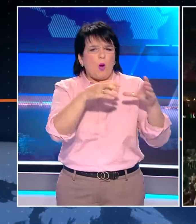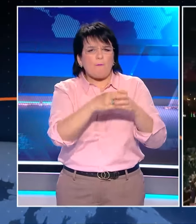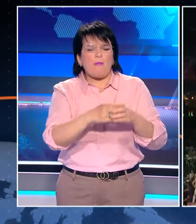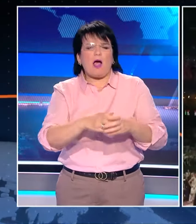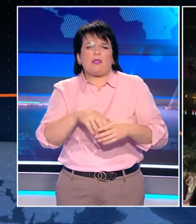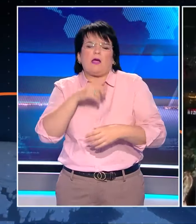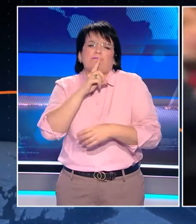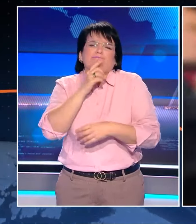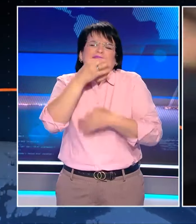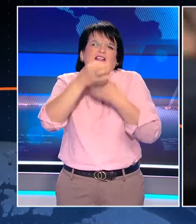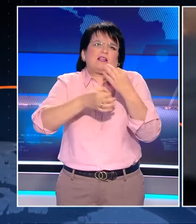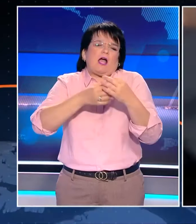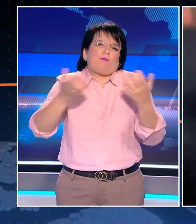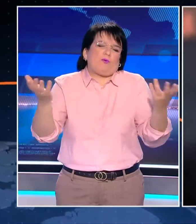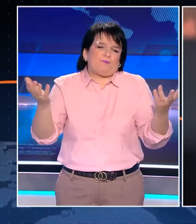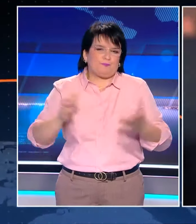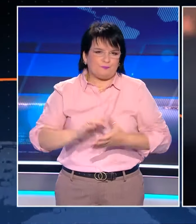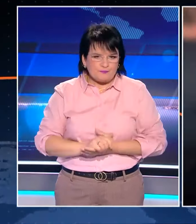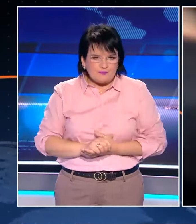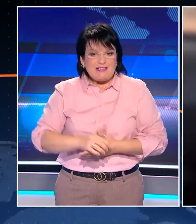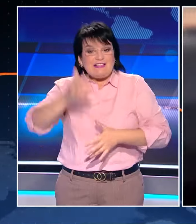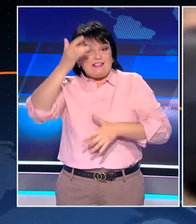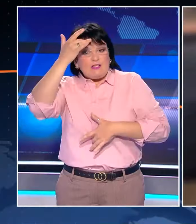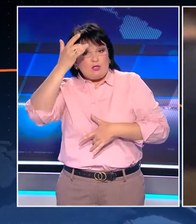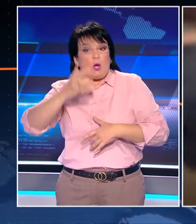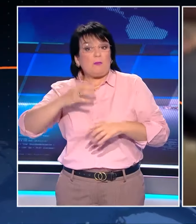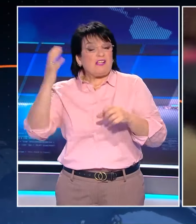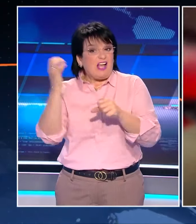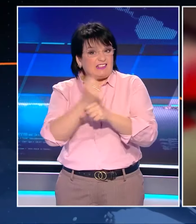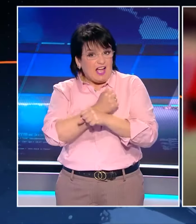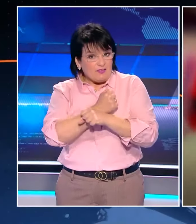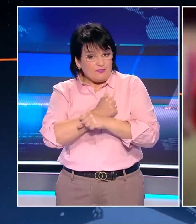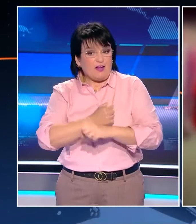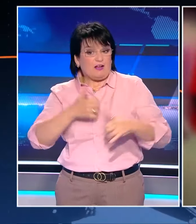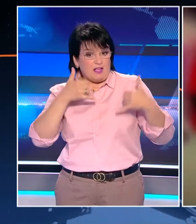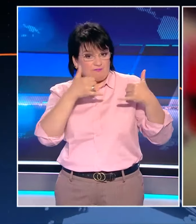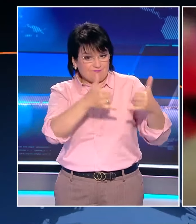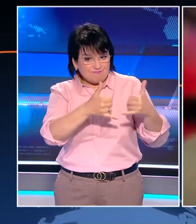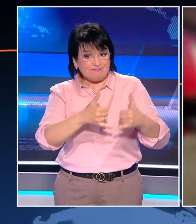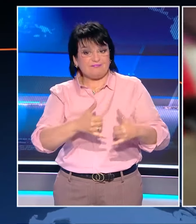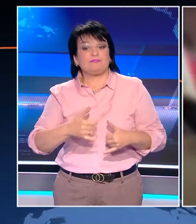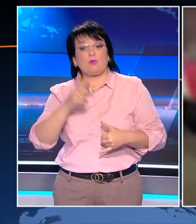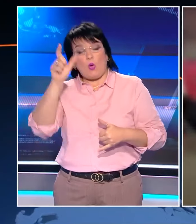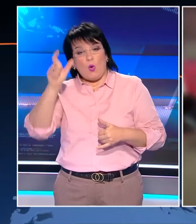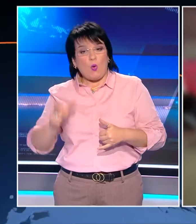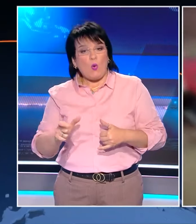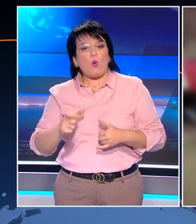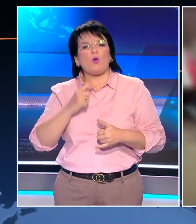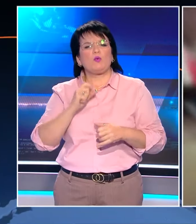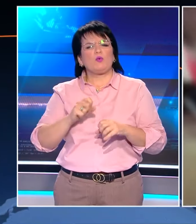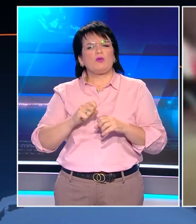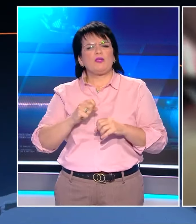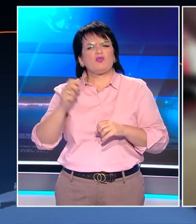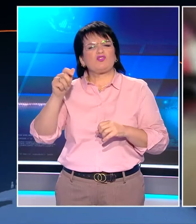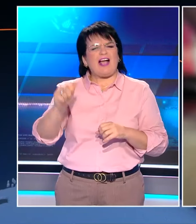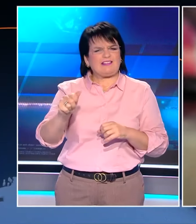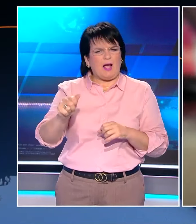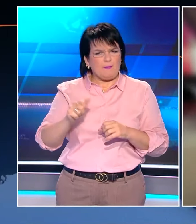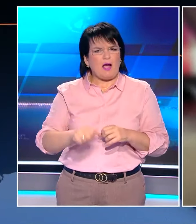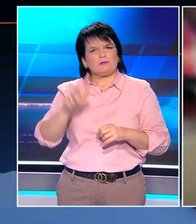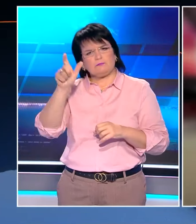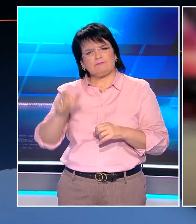Δεν έχω λόγια, αλήθεια. Η στιγμή της συνειδητοποίησης του άφλου που πέτυχε με τον Παναθηναϊκό βρίσκει τον αρχιτέκτονα της πράσινης επιτυχίας Σεργίνα Ταμάν,